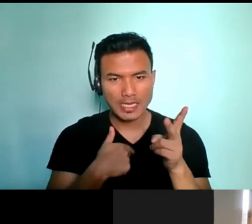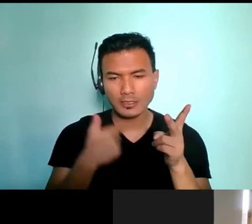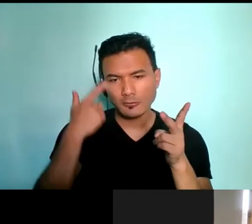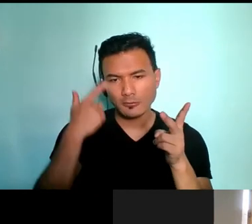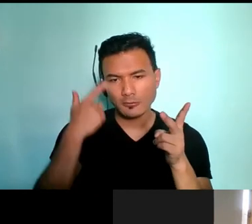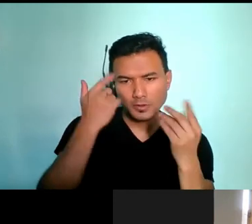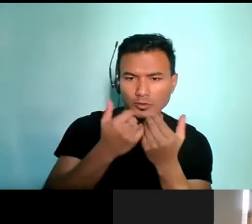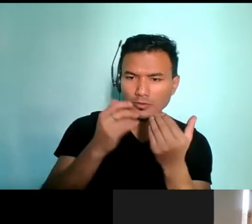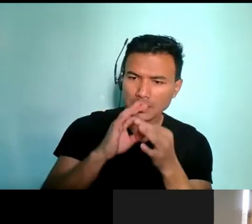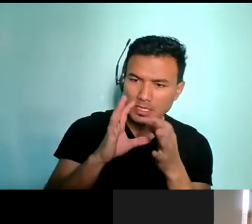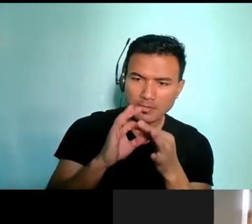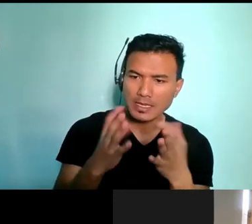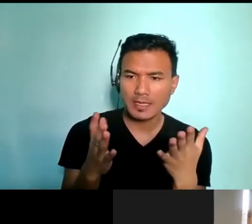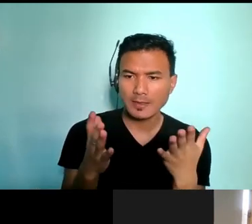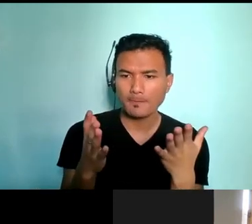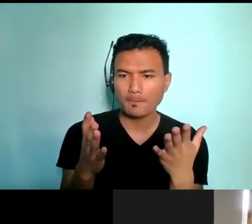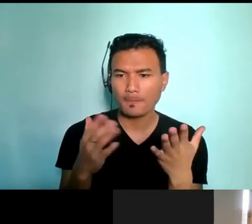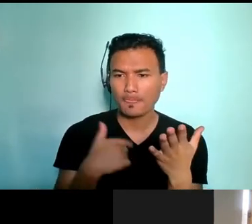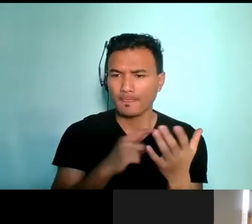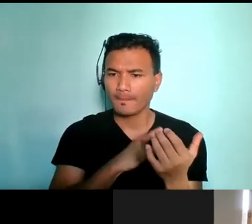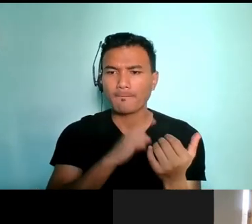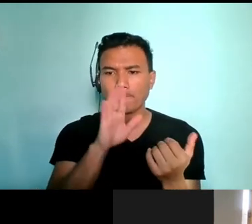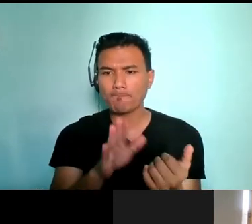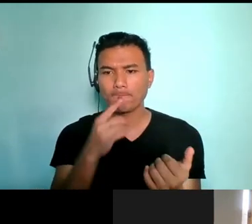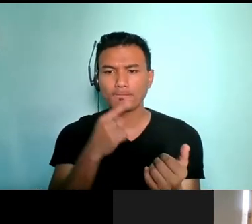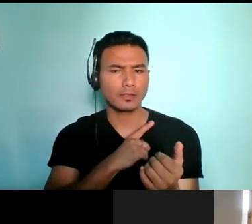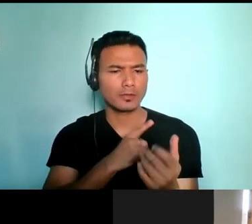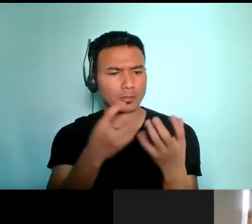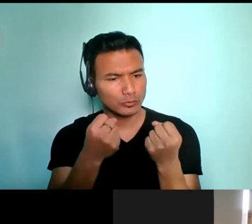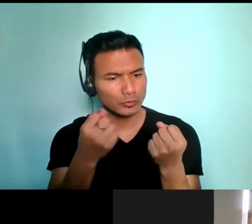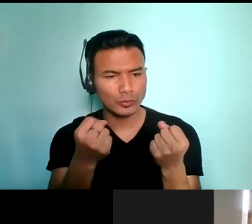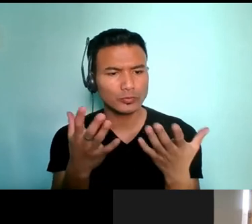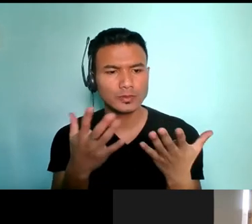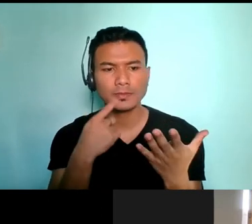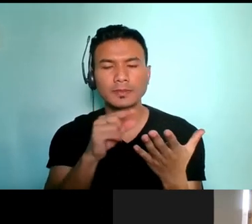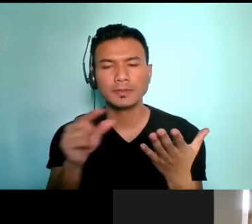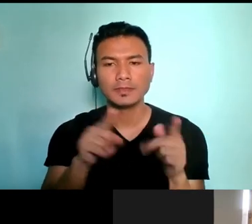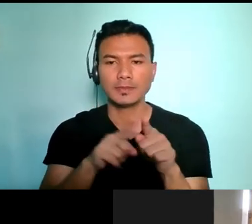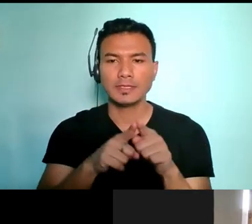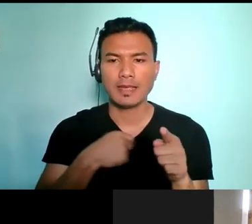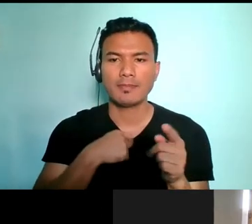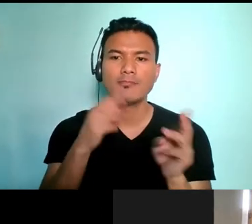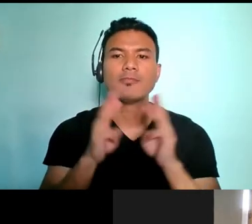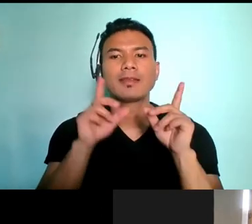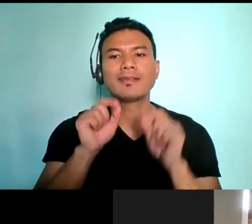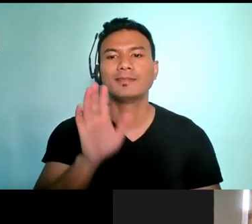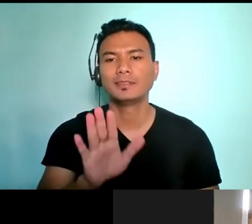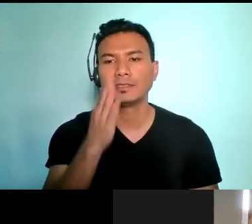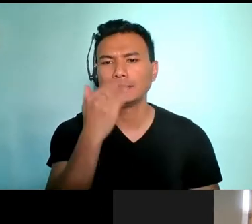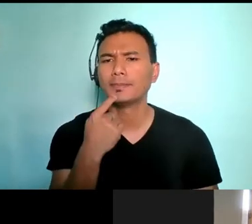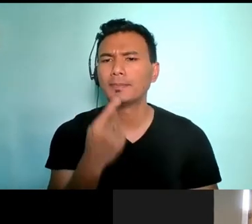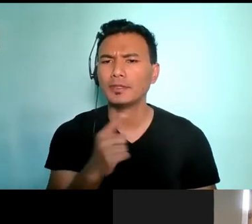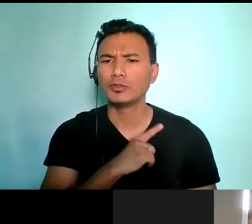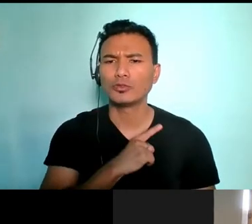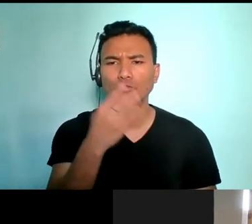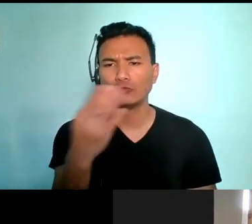गर्न पाउँछु कि पाउँदिनँ, मलाई डर लागेको छ भने म डराउन पाउँछु कि पाउँदिनँ भन्ने पनि भ्यालिडेसन हामीलाई चाहिरहेको छ। किनकि